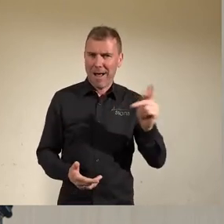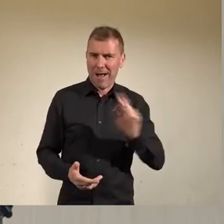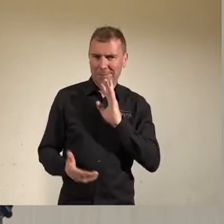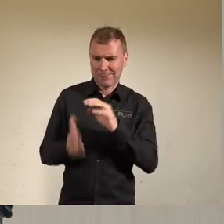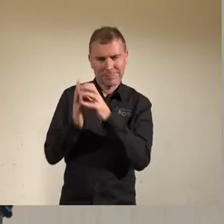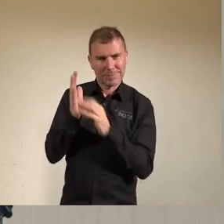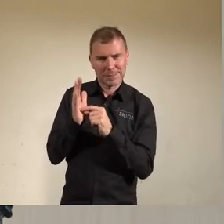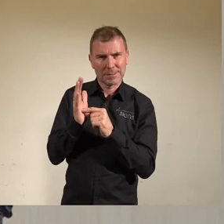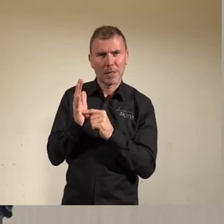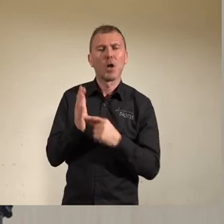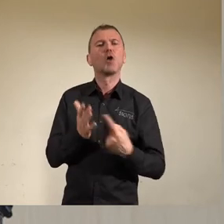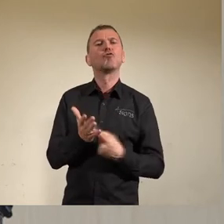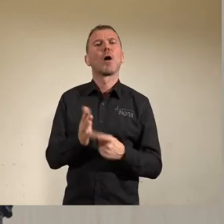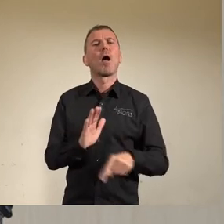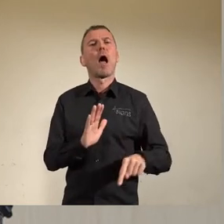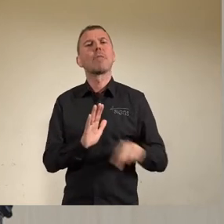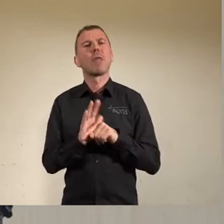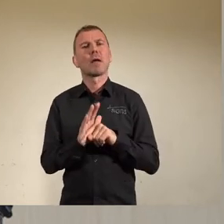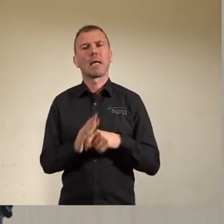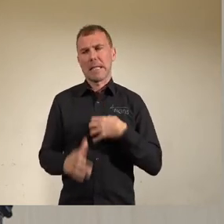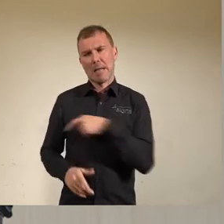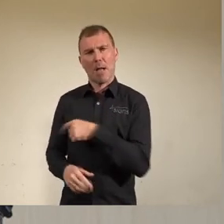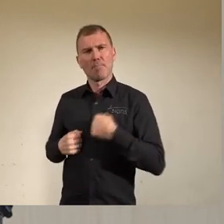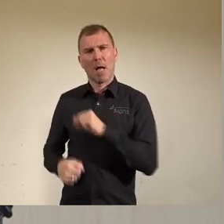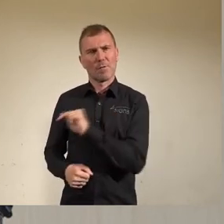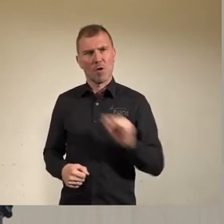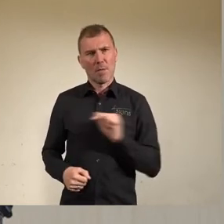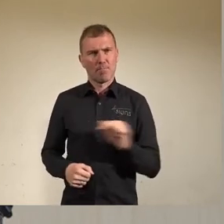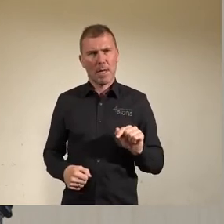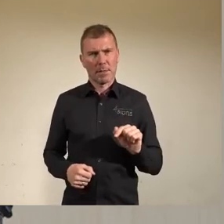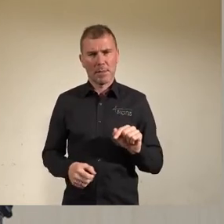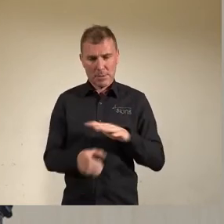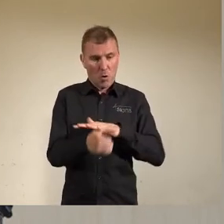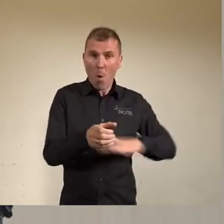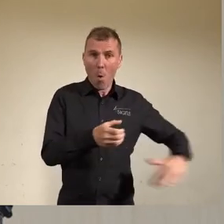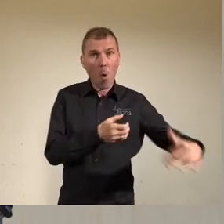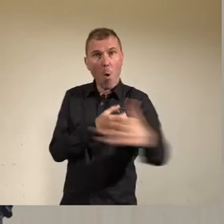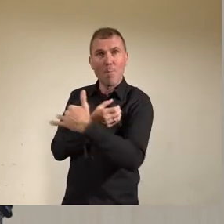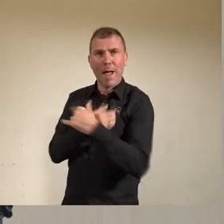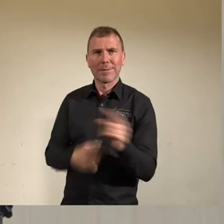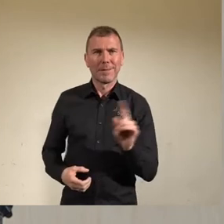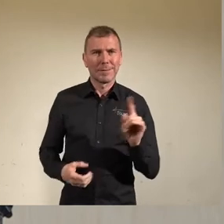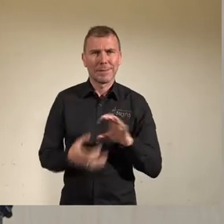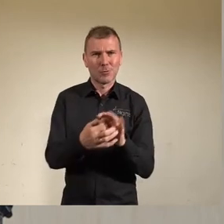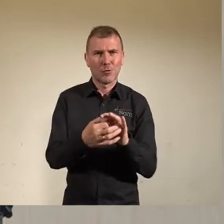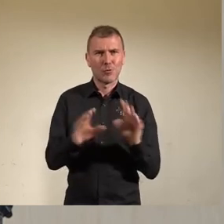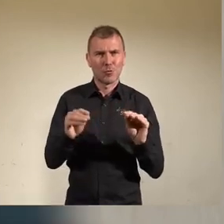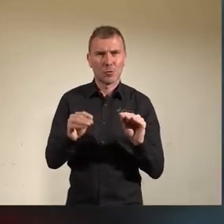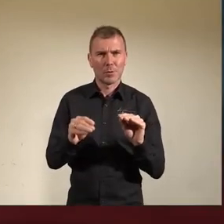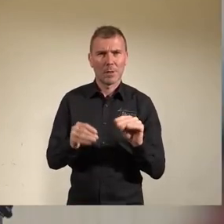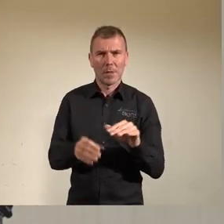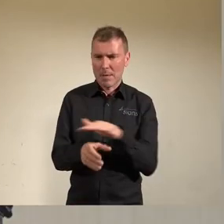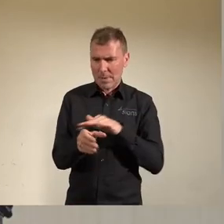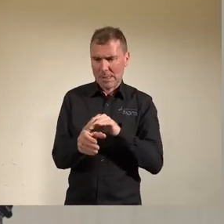einen weiteren Steuernachteil mit Bayern und Baden-Württemberg. Es geht also nicht um die Umlande, wie das häufig so gesagt wird, also mit den Gemeinden